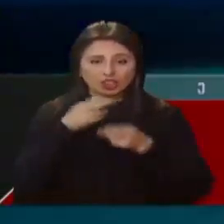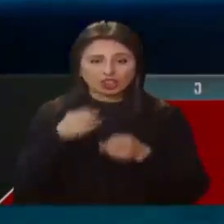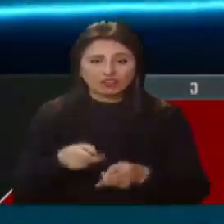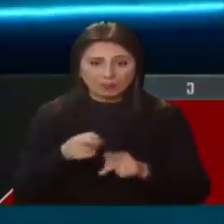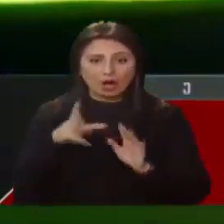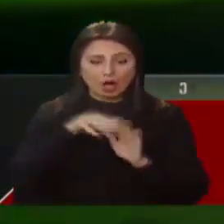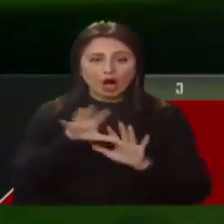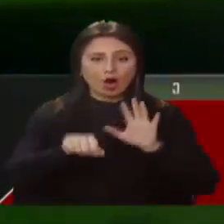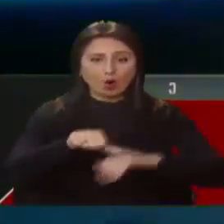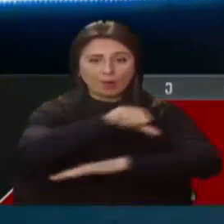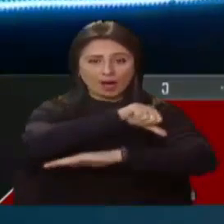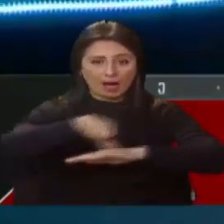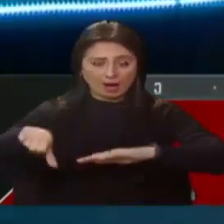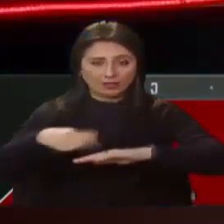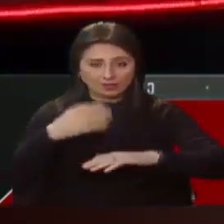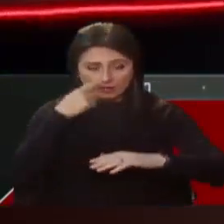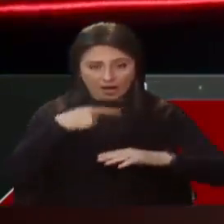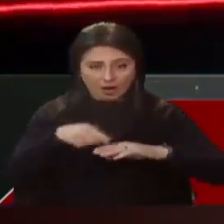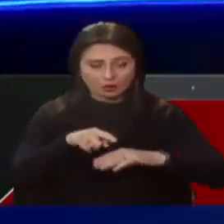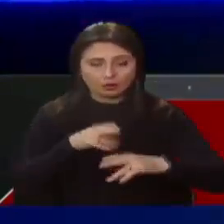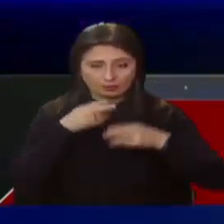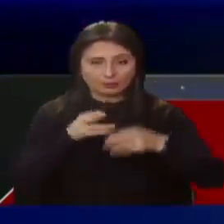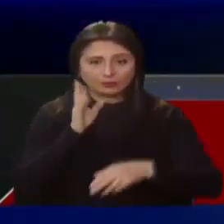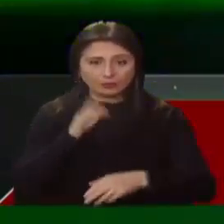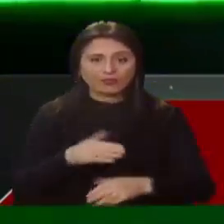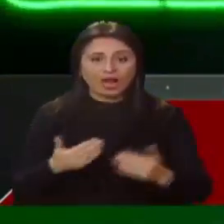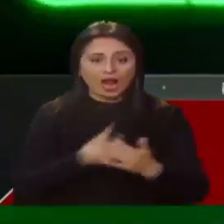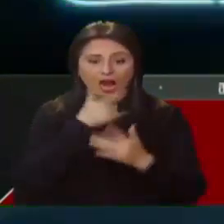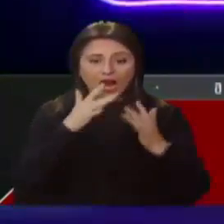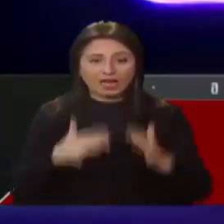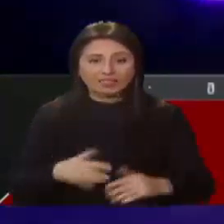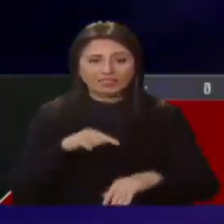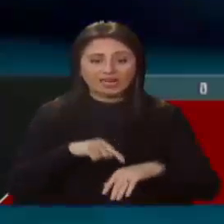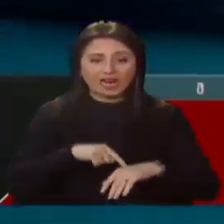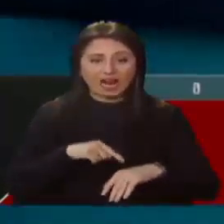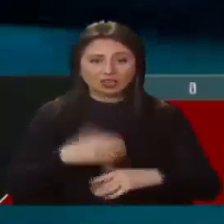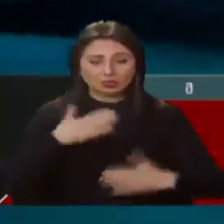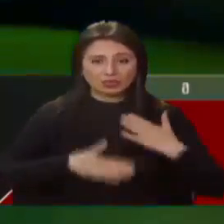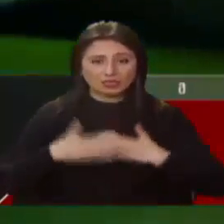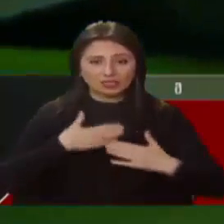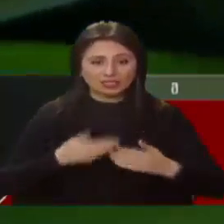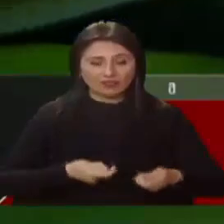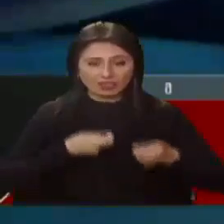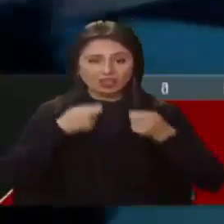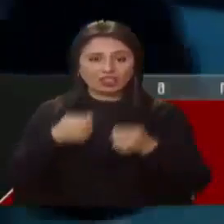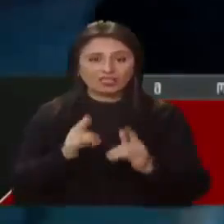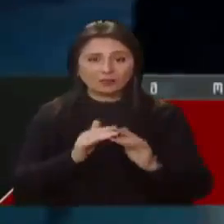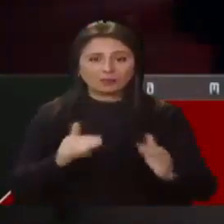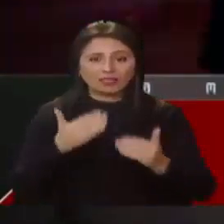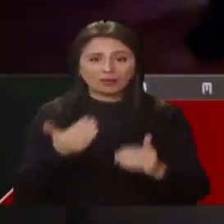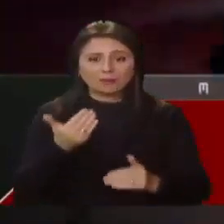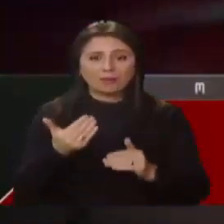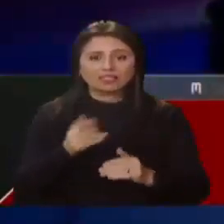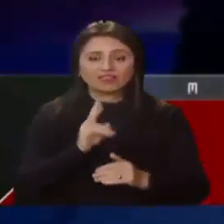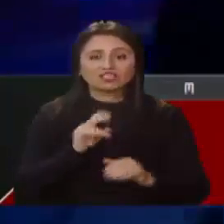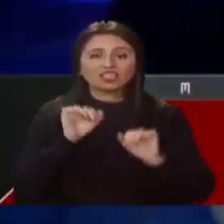შორის საოკუპაციო ხაზის გასწვრივ მდებარე სოფლებში და ახალი წლის განწყობას სიხარულს ჩაიტანენ პატარებთან,